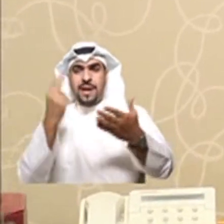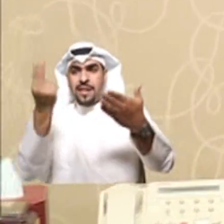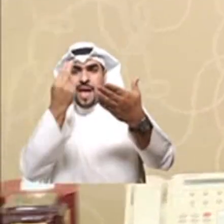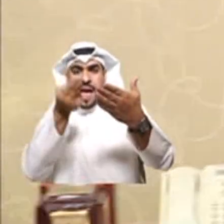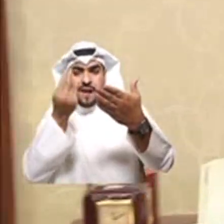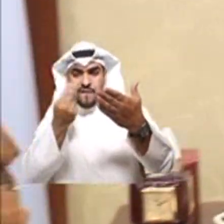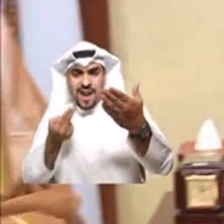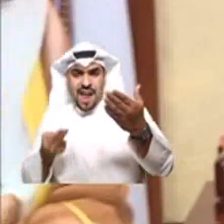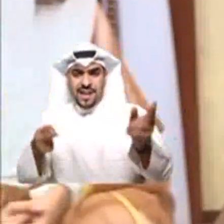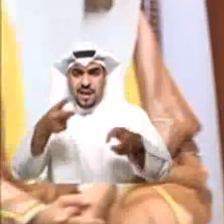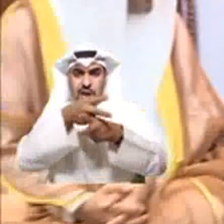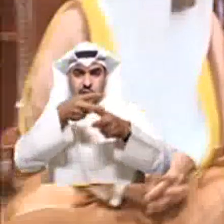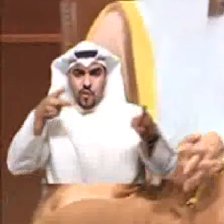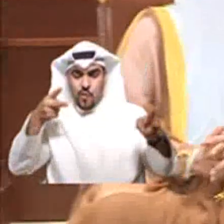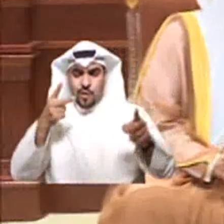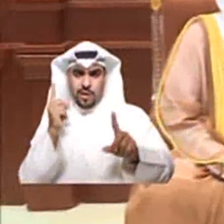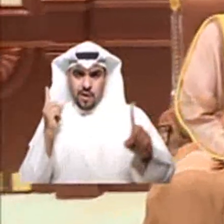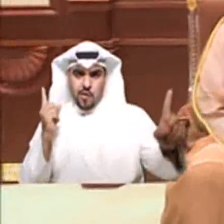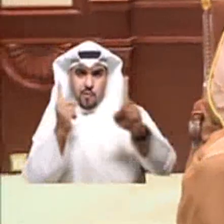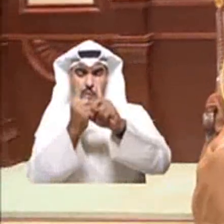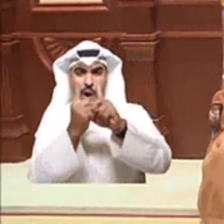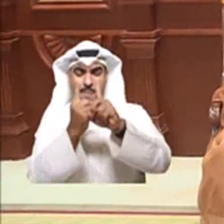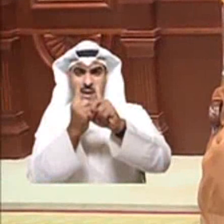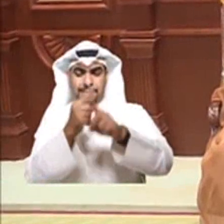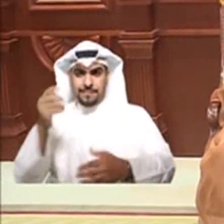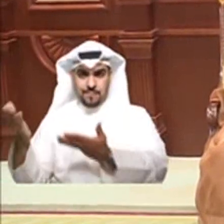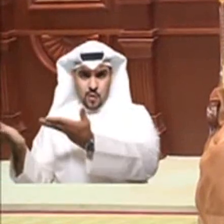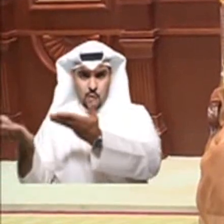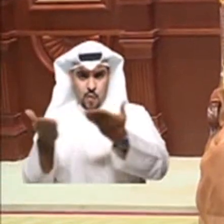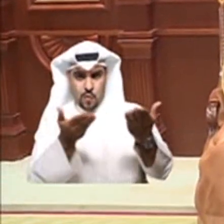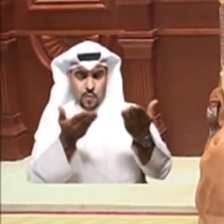حضر المقابلة معالي رئيس المراسم والتشريفات بديوان